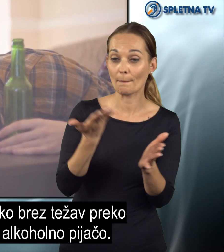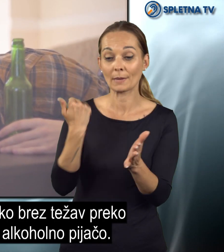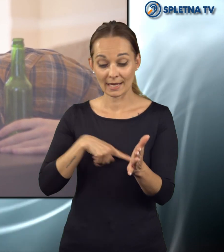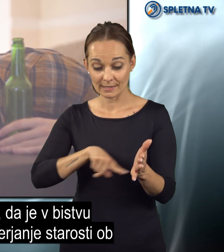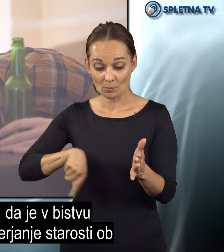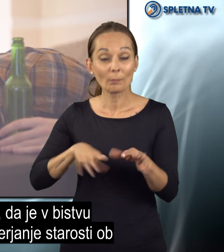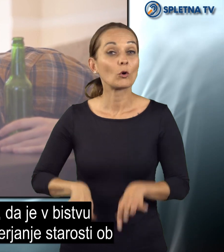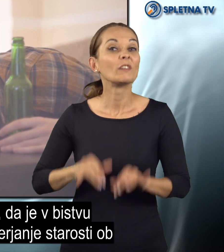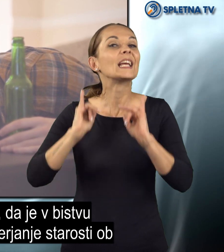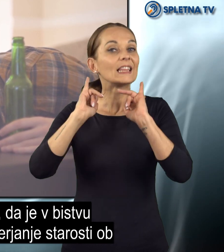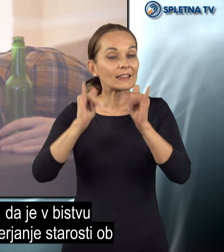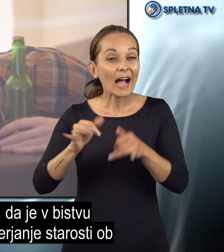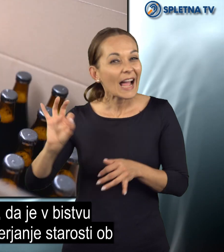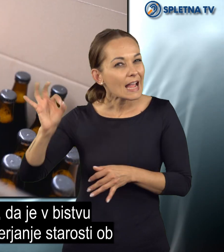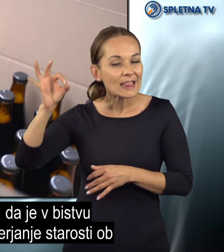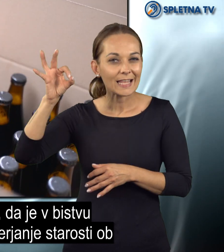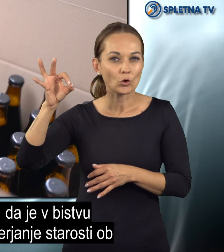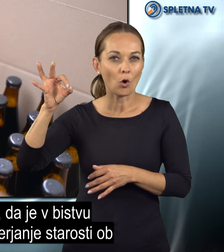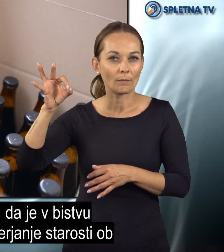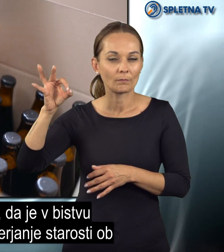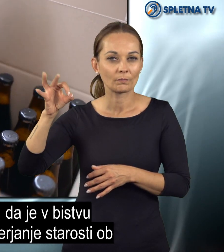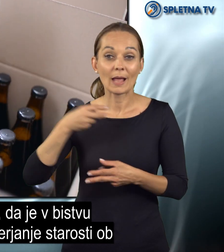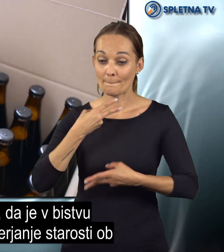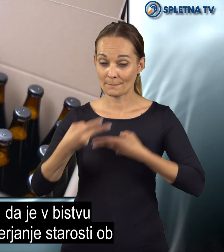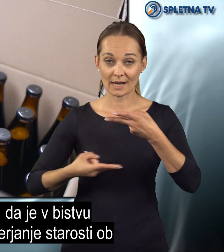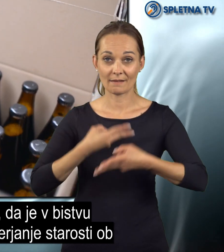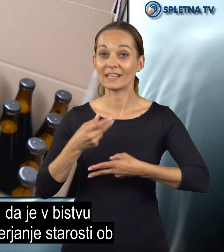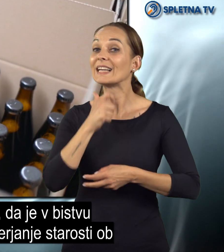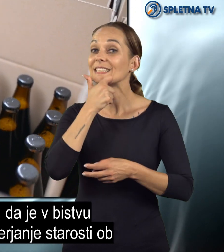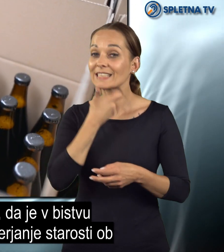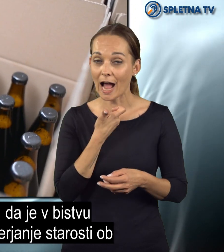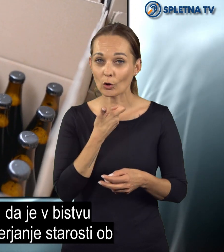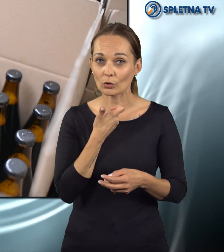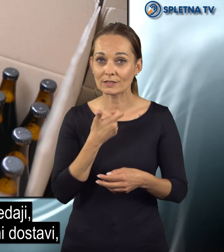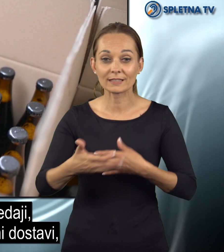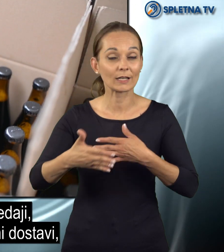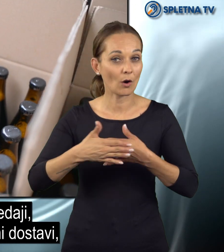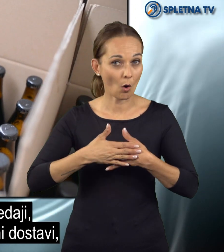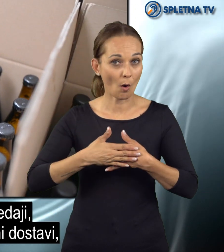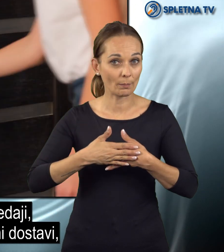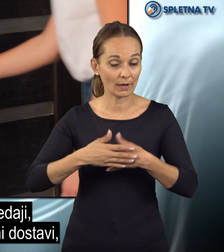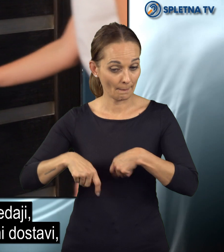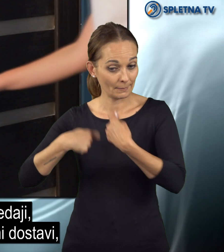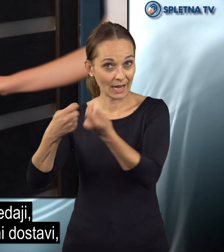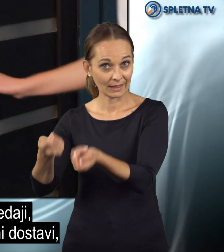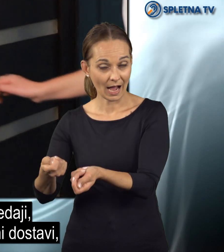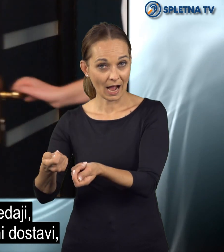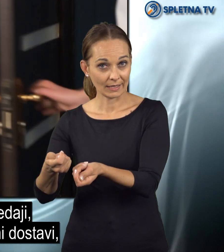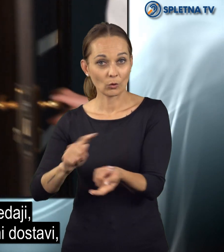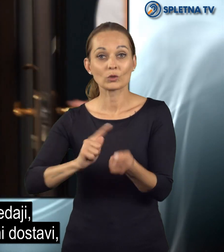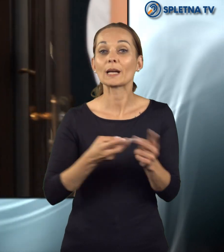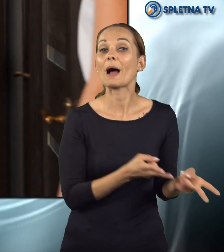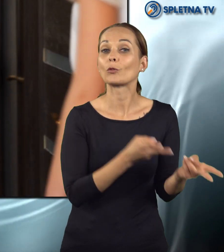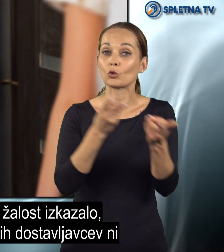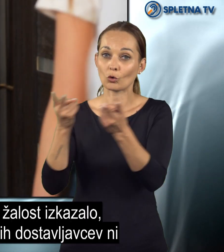pa smo, da je v bistvu dejansko edino preverjanje starosti ob sami predaji, torej ob sami